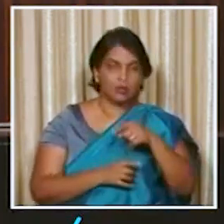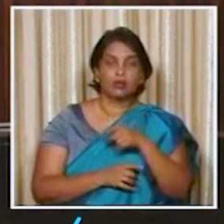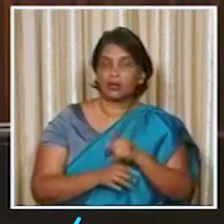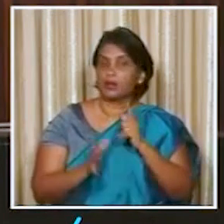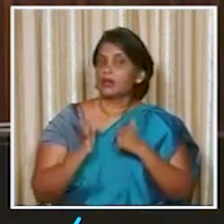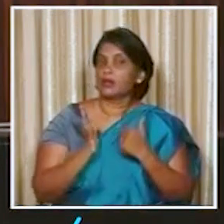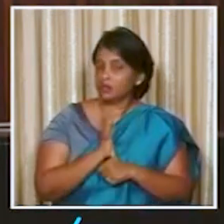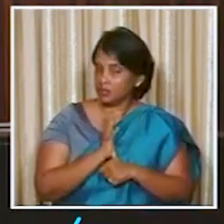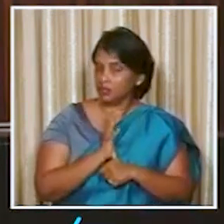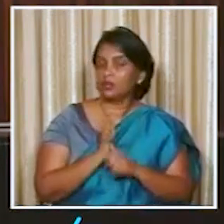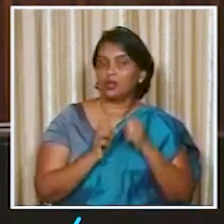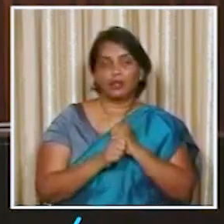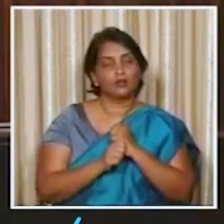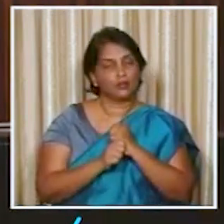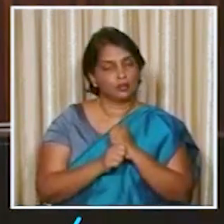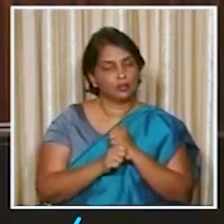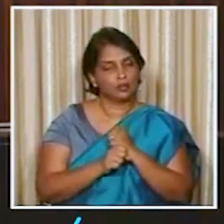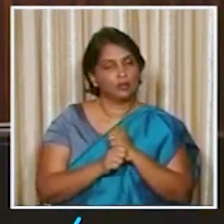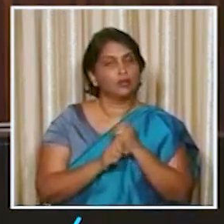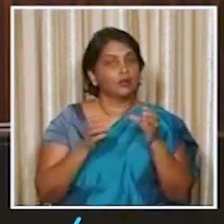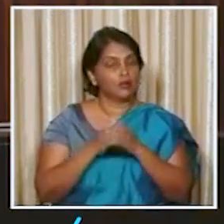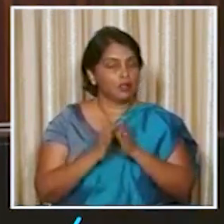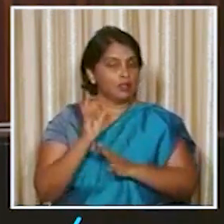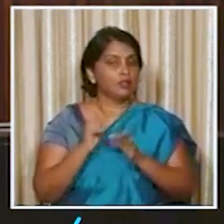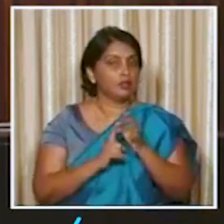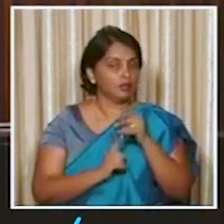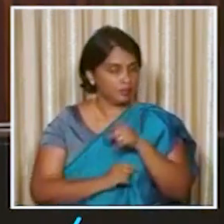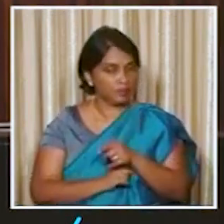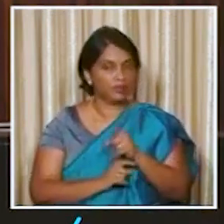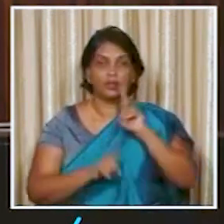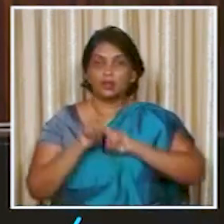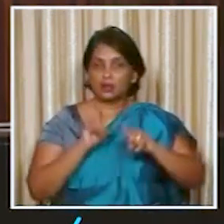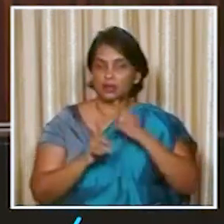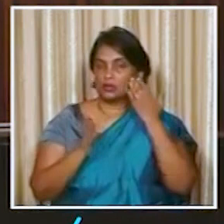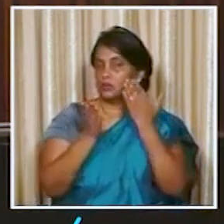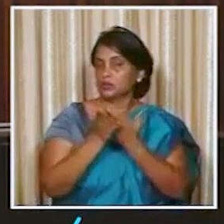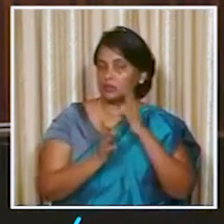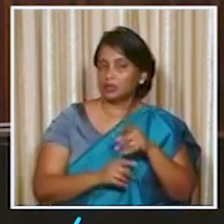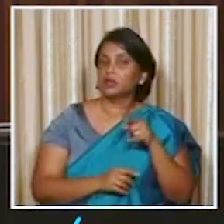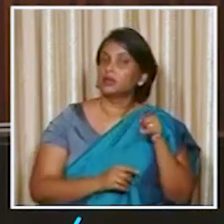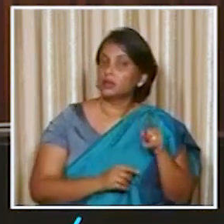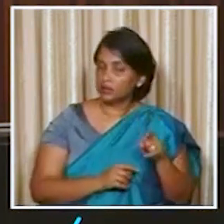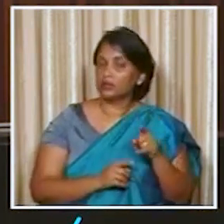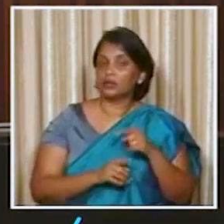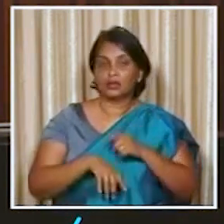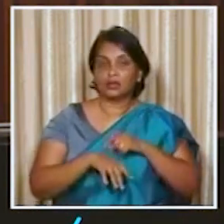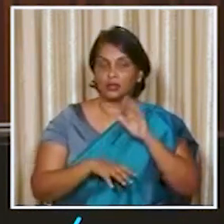පනත ආණ්ඩු පක්ෂ මන්ත්‍රී කණ්ඩායමේ රැස්වීමේදී ඉදිරිපත් කරන ලද අතර එම අවස්ථාවේ මා ඊට දැඩි ලෙස